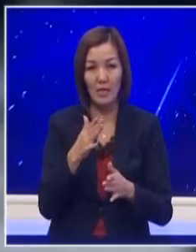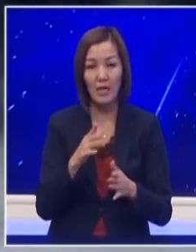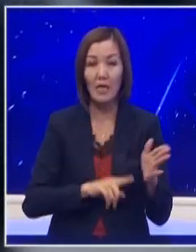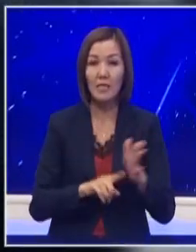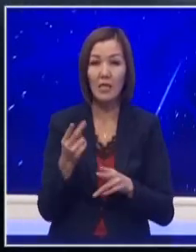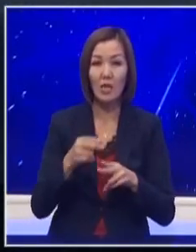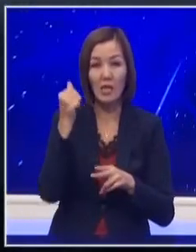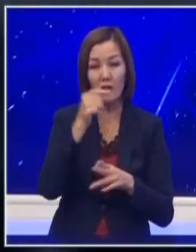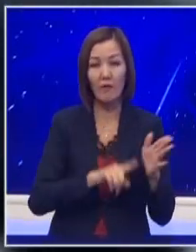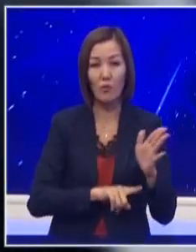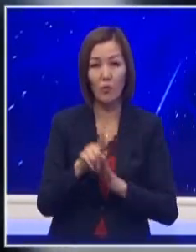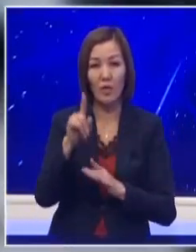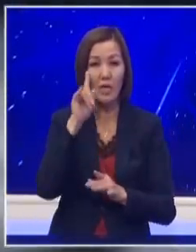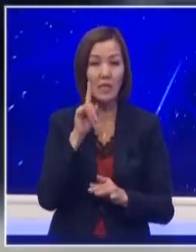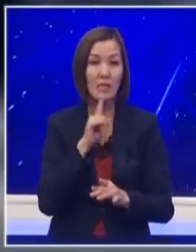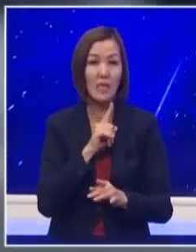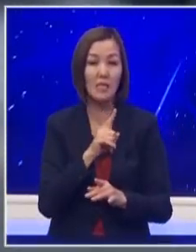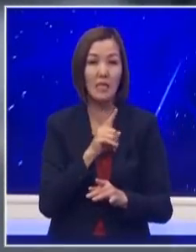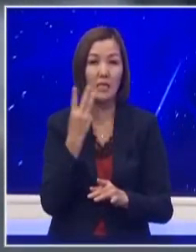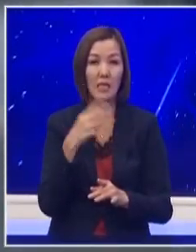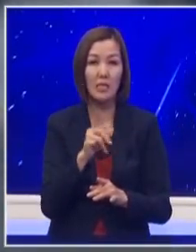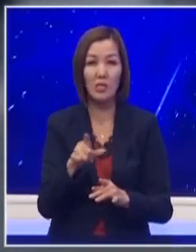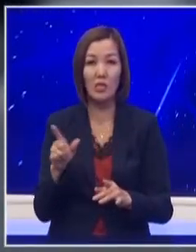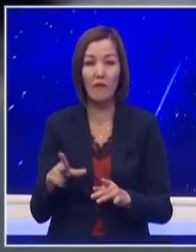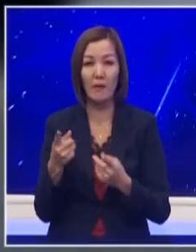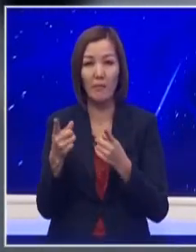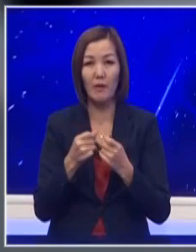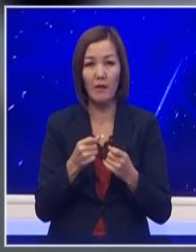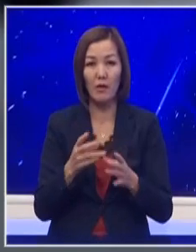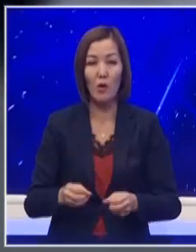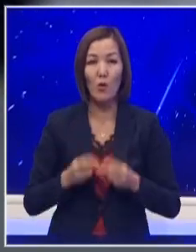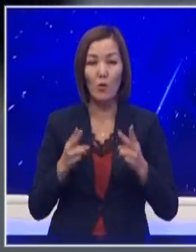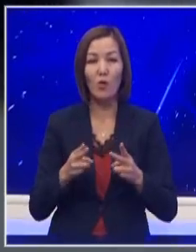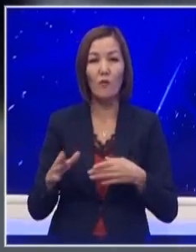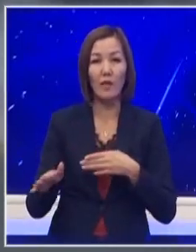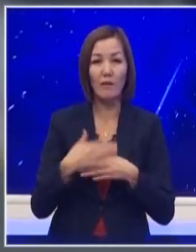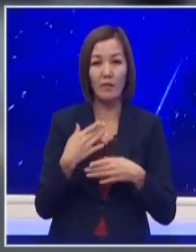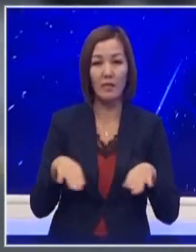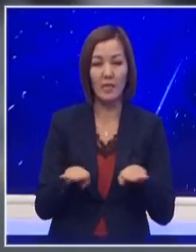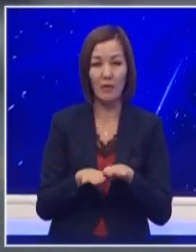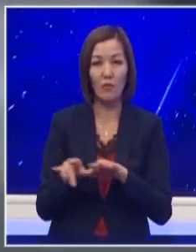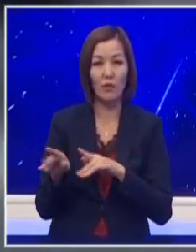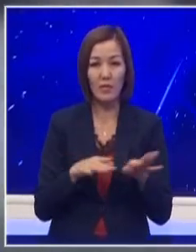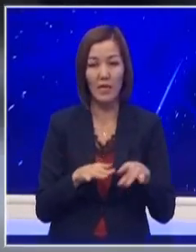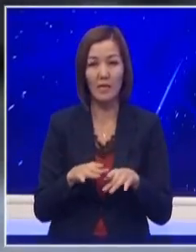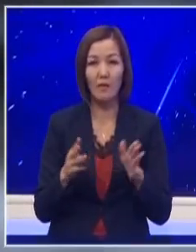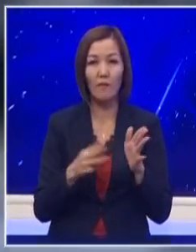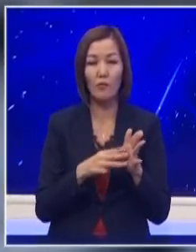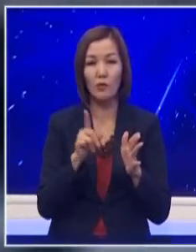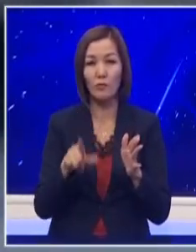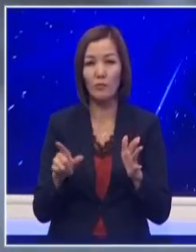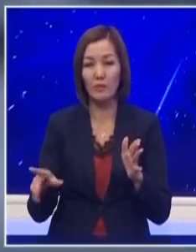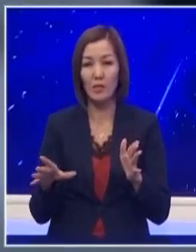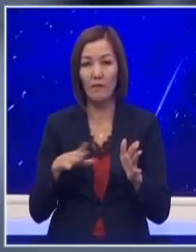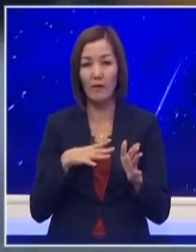сначала этого года в Казахстане почти три десятка человек привлекли к уголовной ответственности за подобные деяния и 8 из них